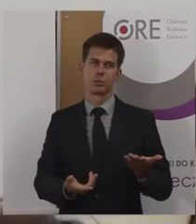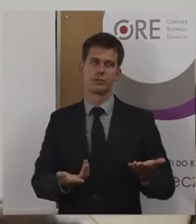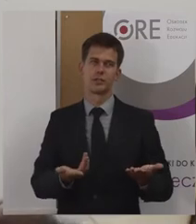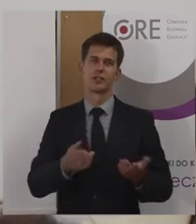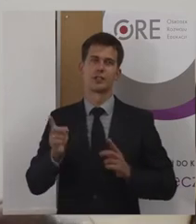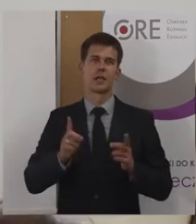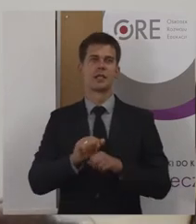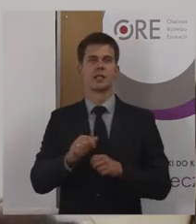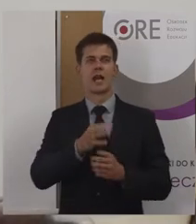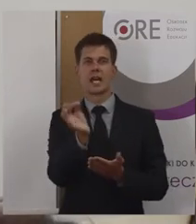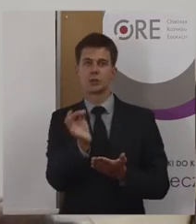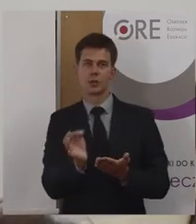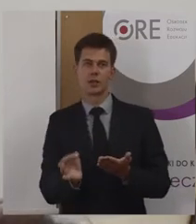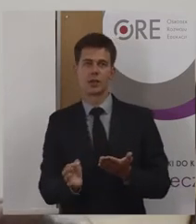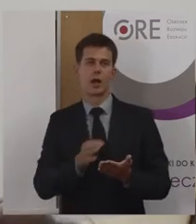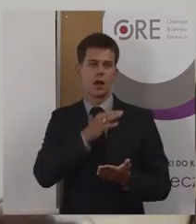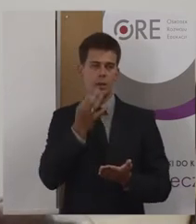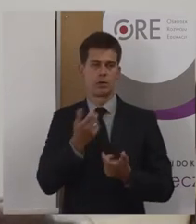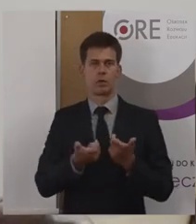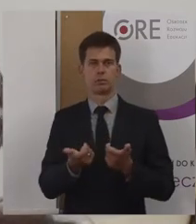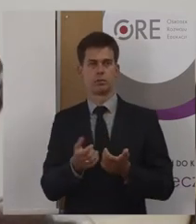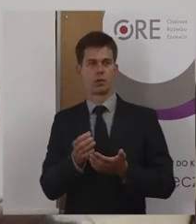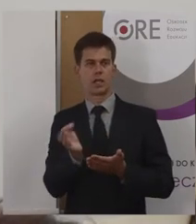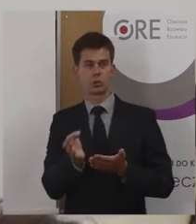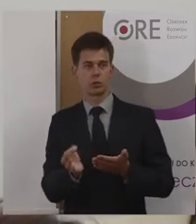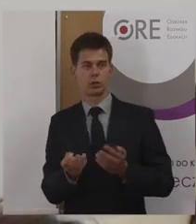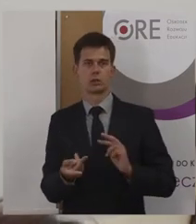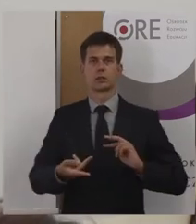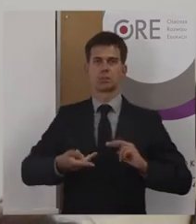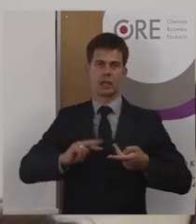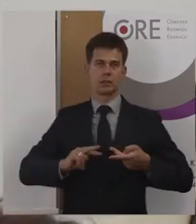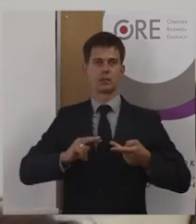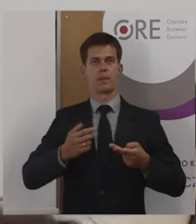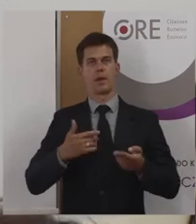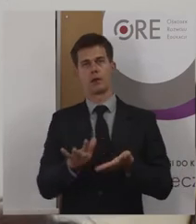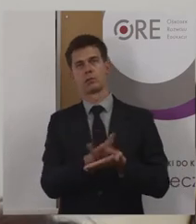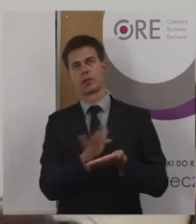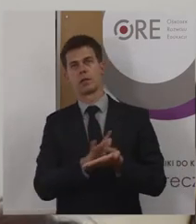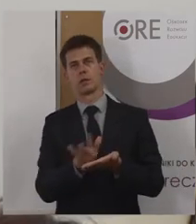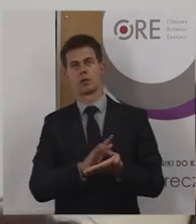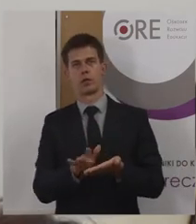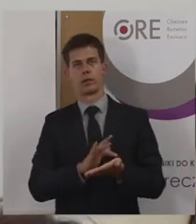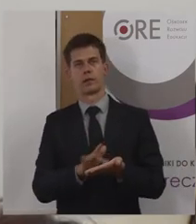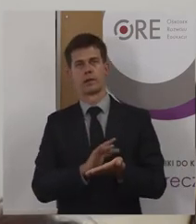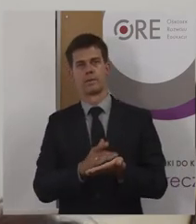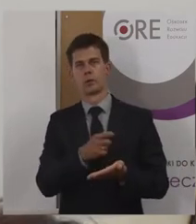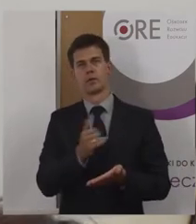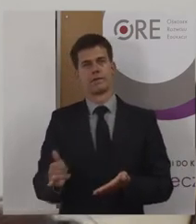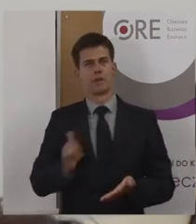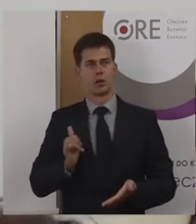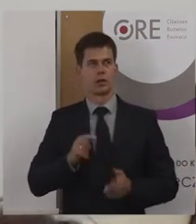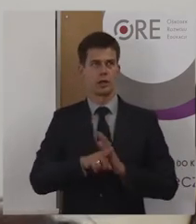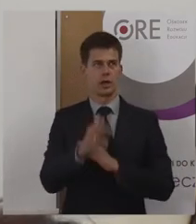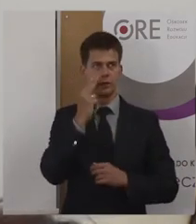rodzajów rysunków. Jest to termoformowane, gdzie mamy wiele poziomów, są przydatne do różnych rysunków, do różnych tam jakichś na